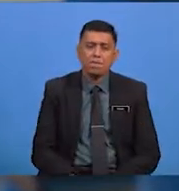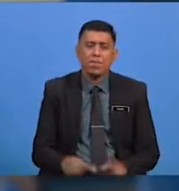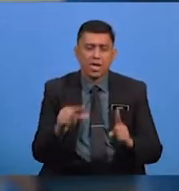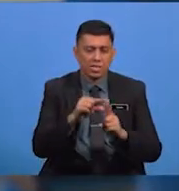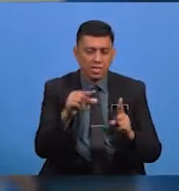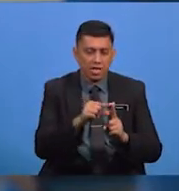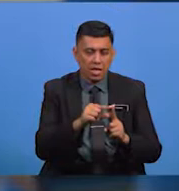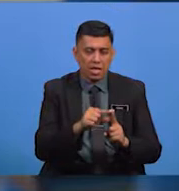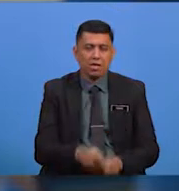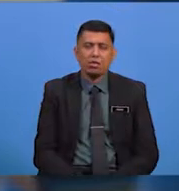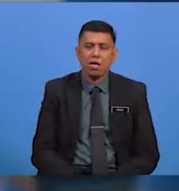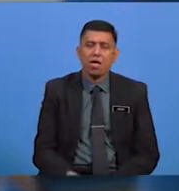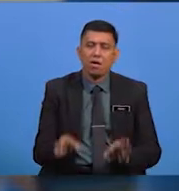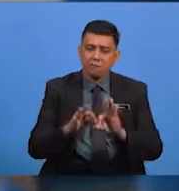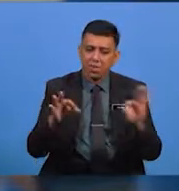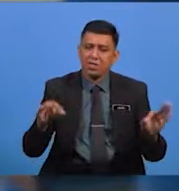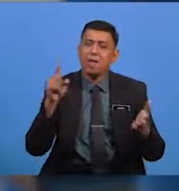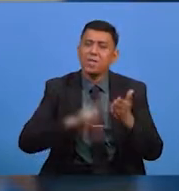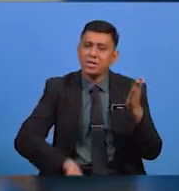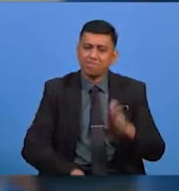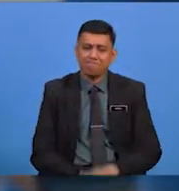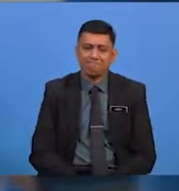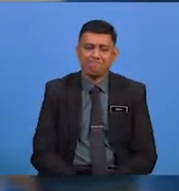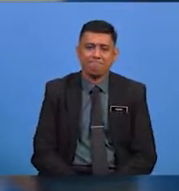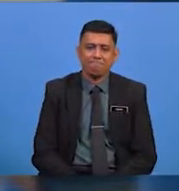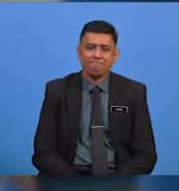perkataan atau frasa apa?